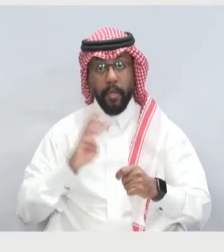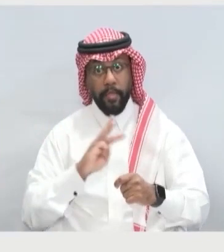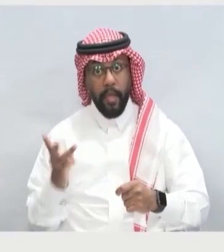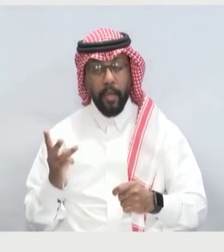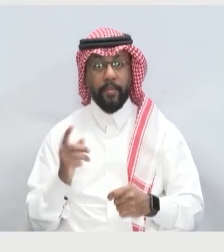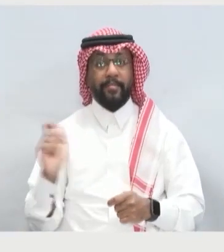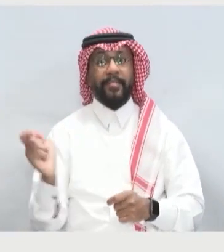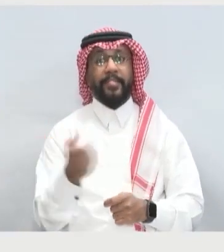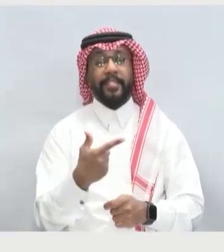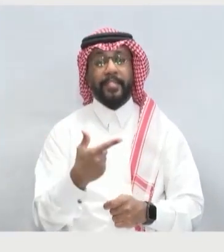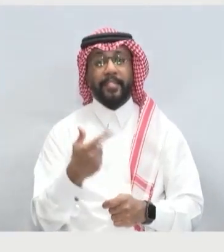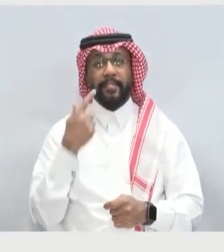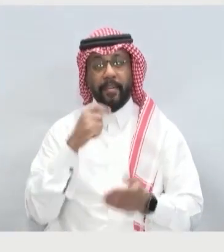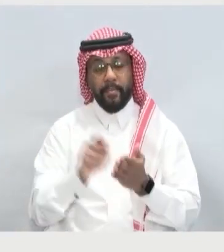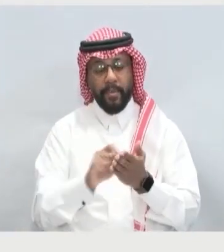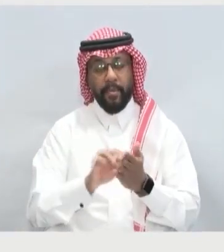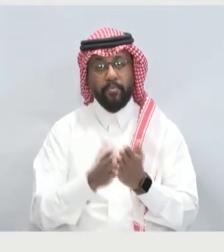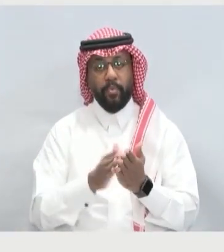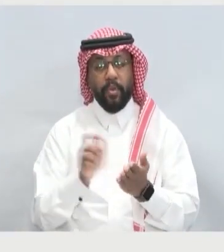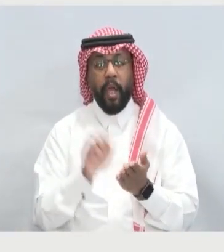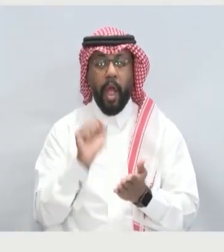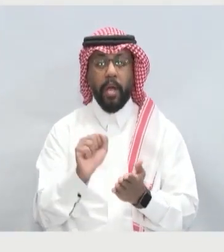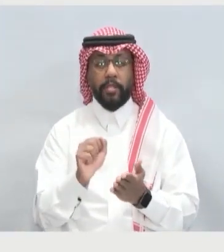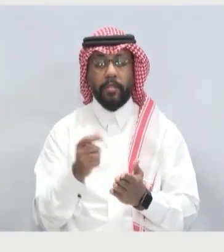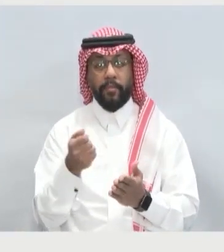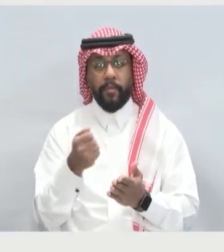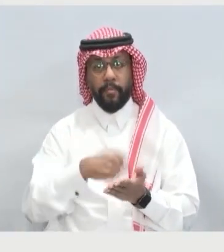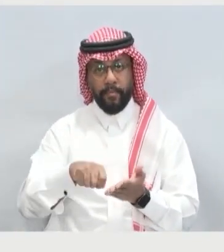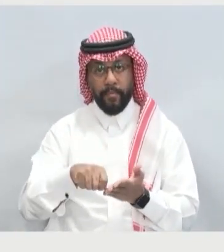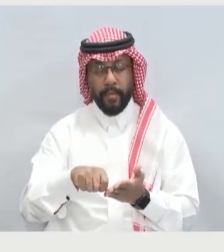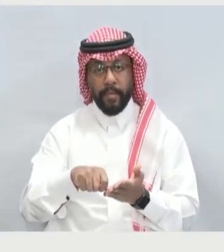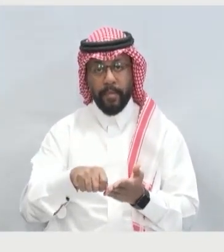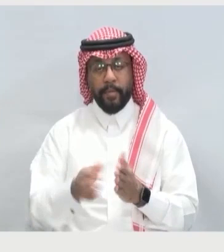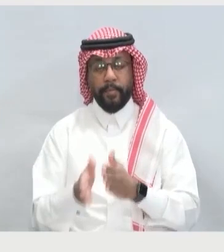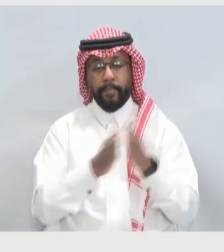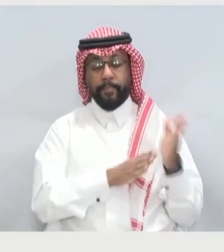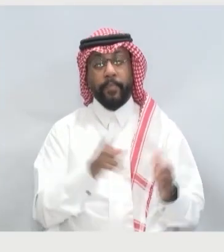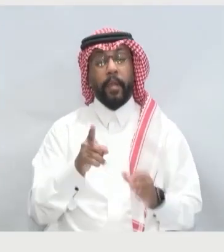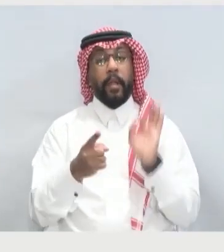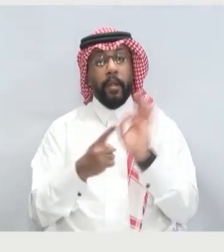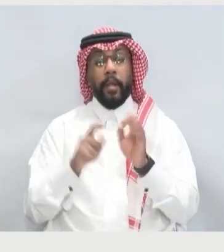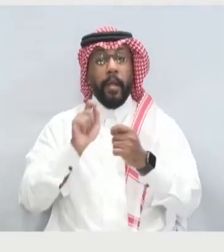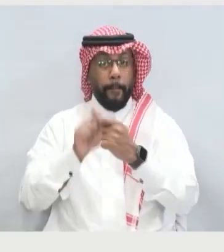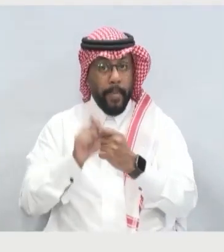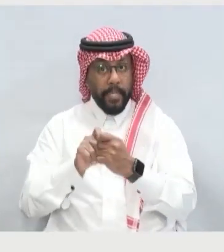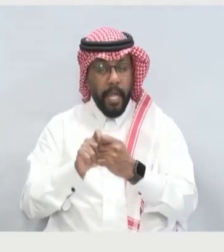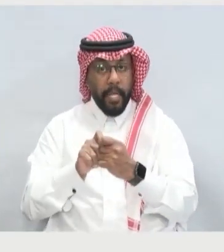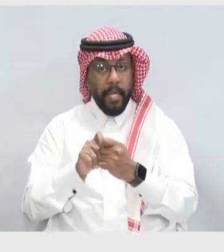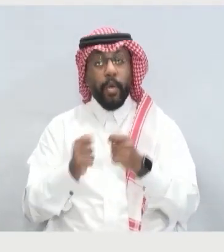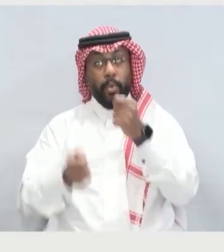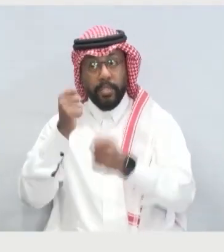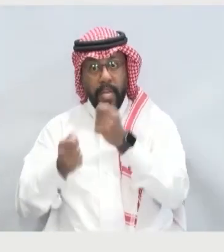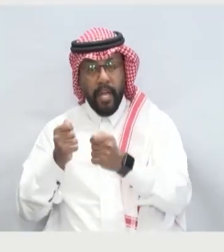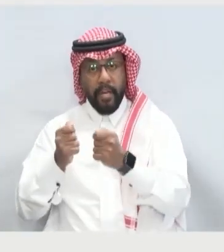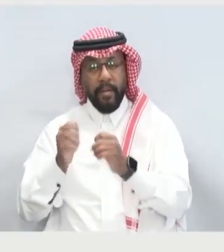انما يتم تسجيلها في الدفاتر بتكلفتها او بسعر الشراء اذا كما ذكرت قبل قليل ان المصانع والمعدات لديها فتره